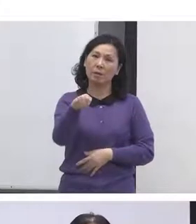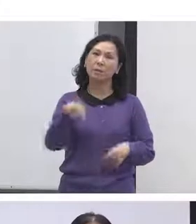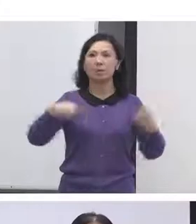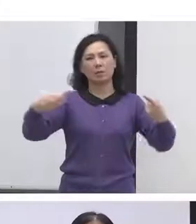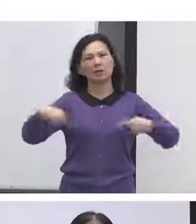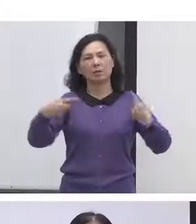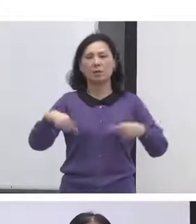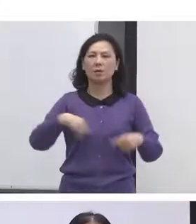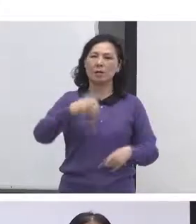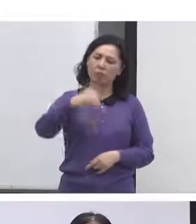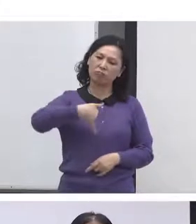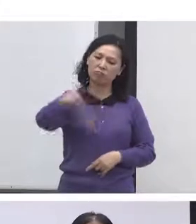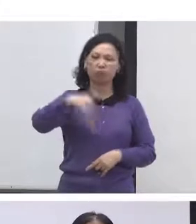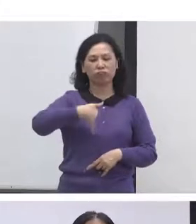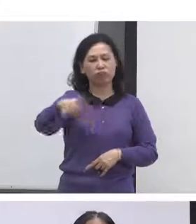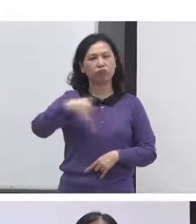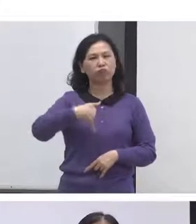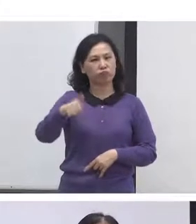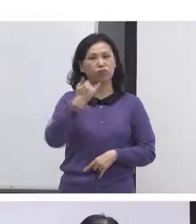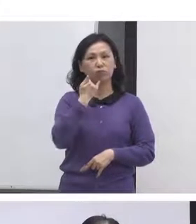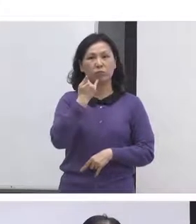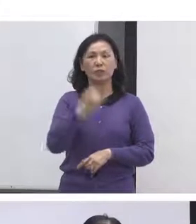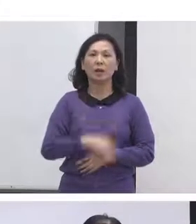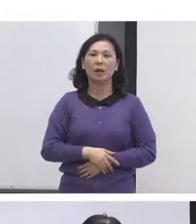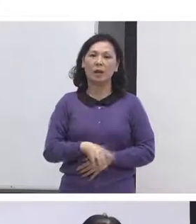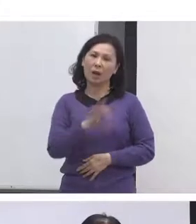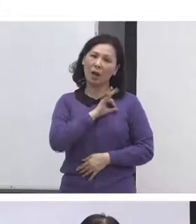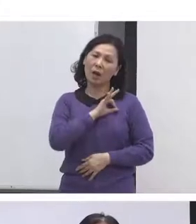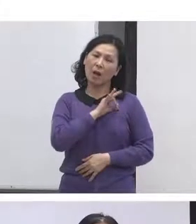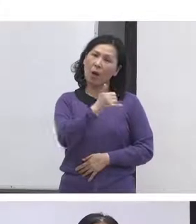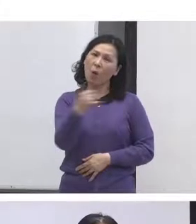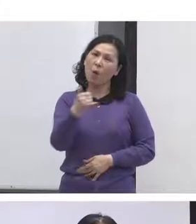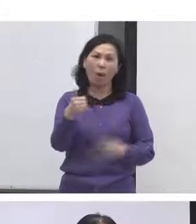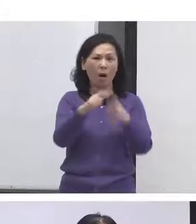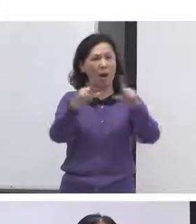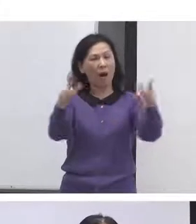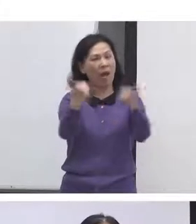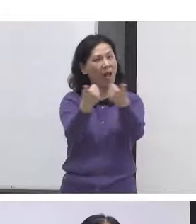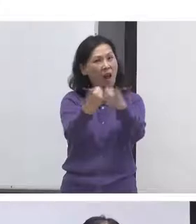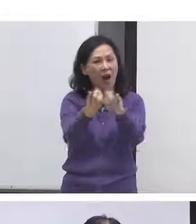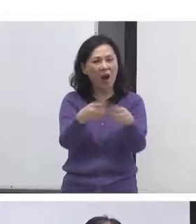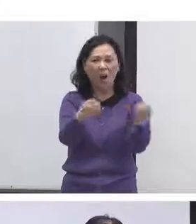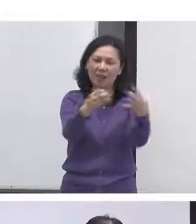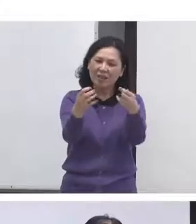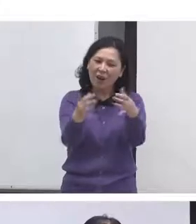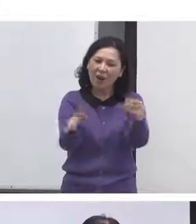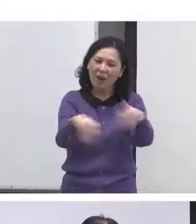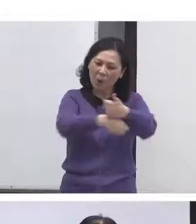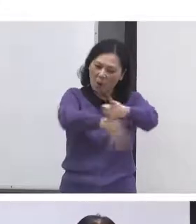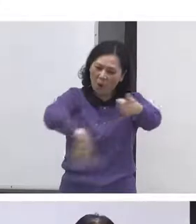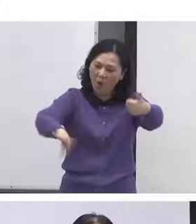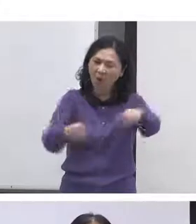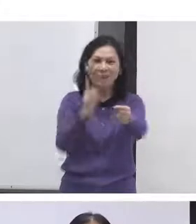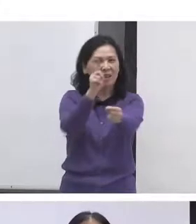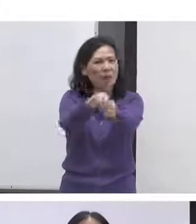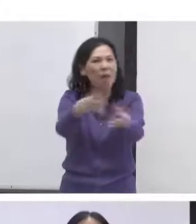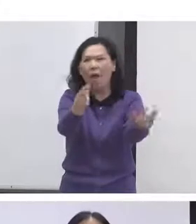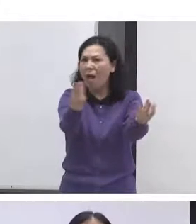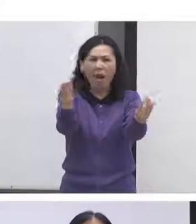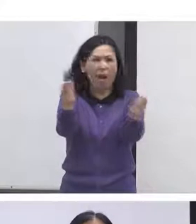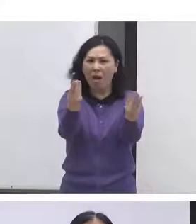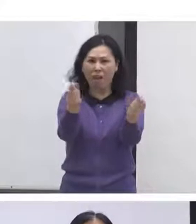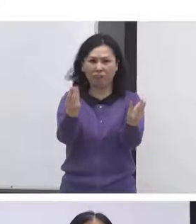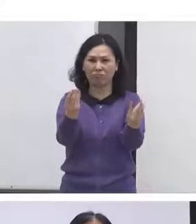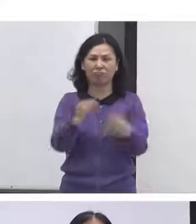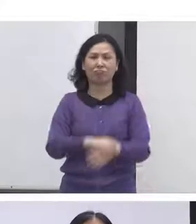的。然后所以其实我们没有开会员大会去讨论组织目标这件事，这个没有办法，